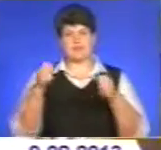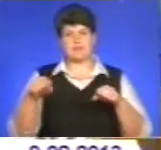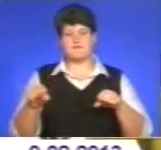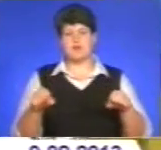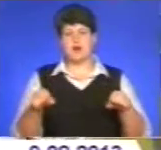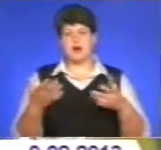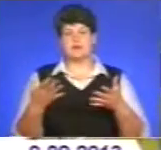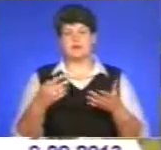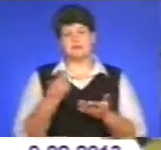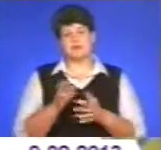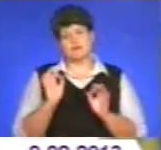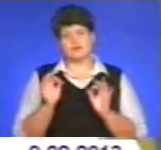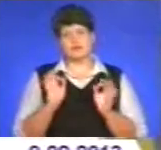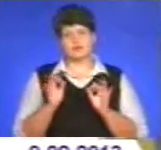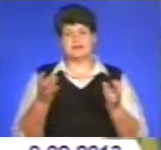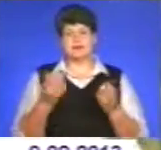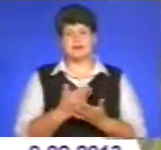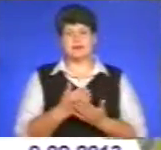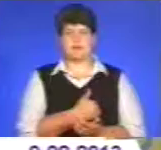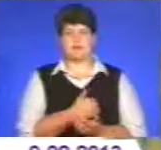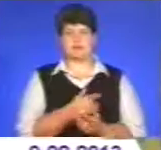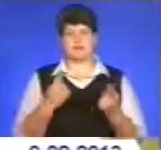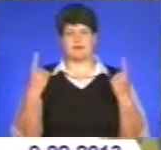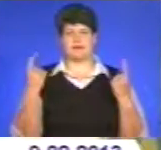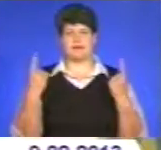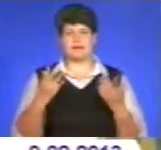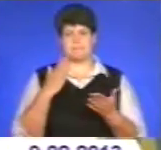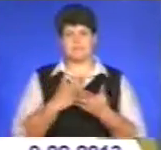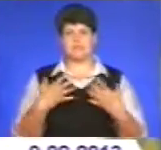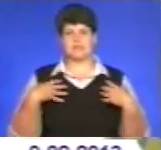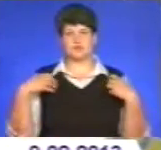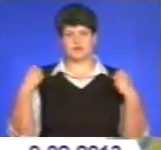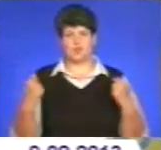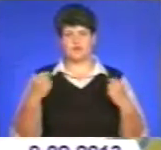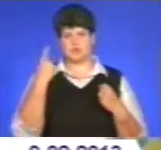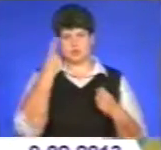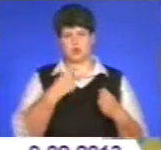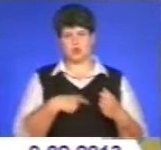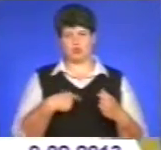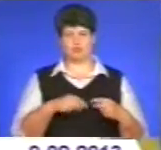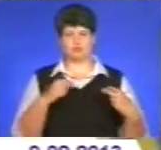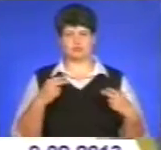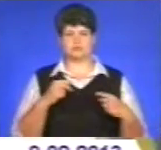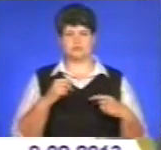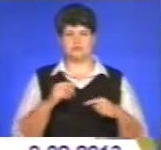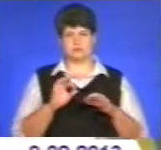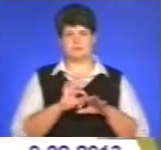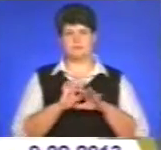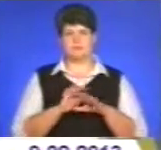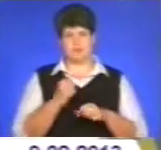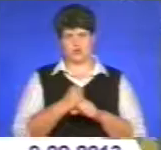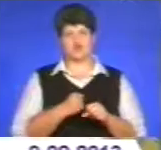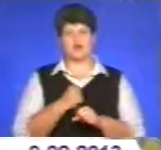то нічого, треба просто мати бажання велике. Мати здоров'я, за собою слідкувати, ну і працювати,